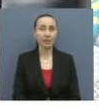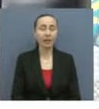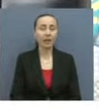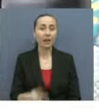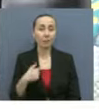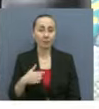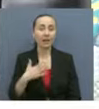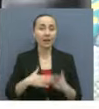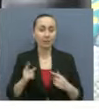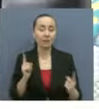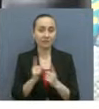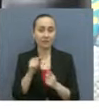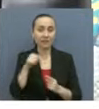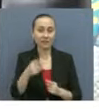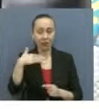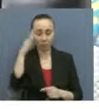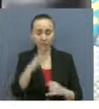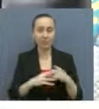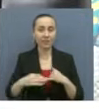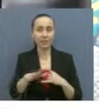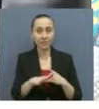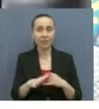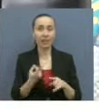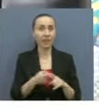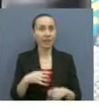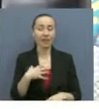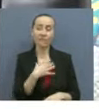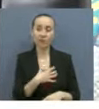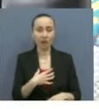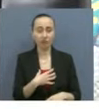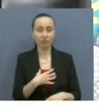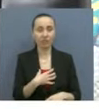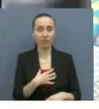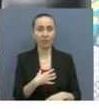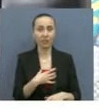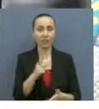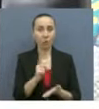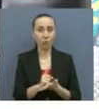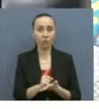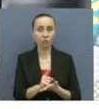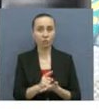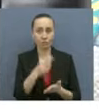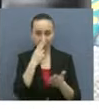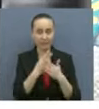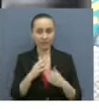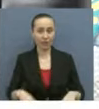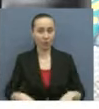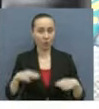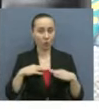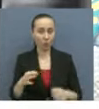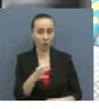земле. Тем более с такой очень важной миссией, как представить прокурора